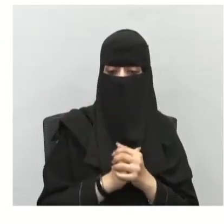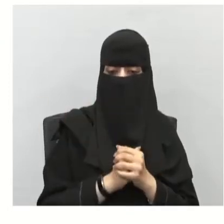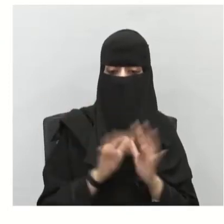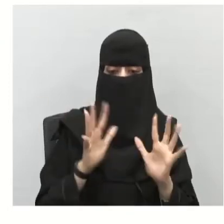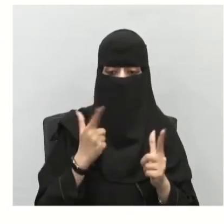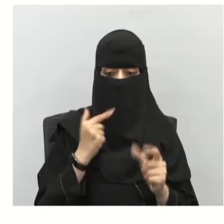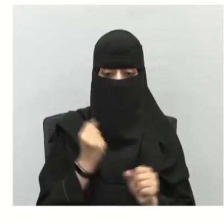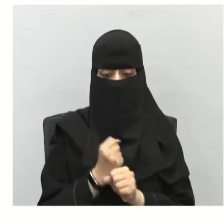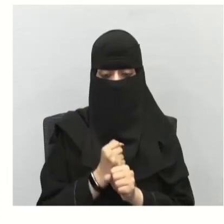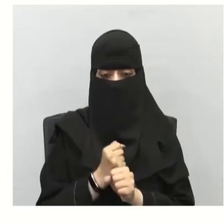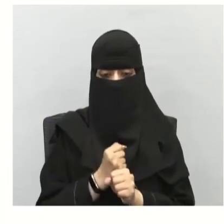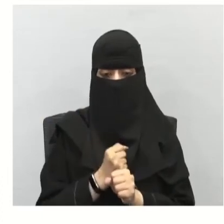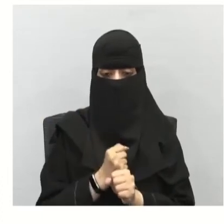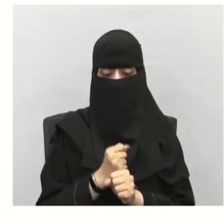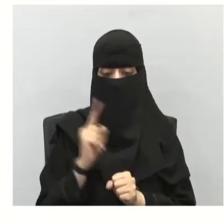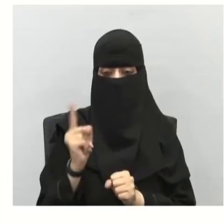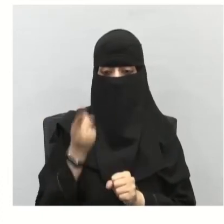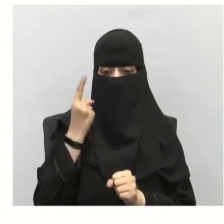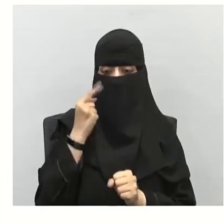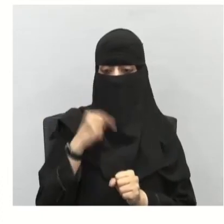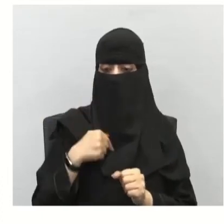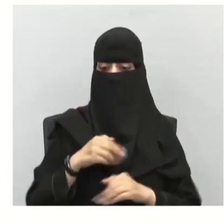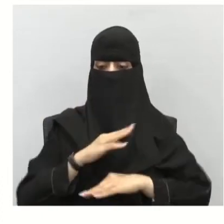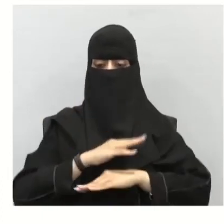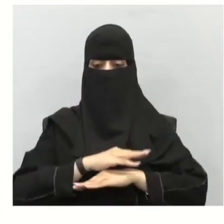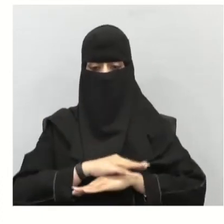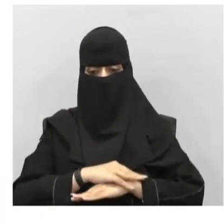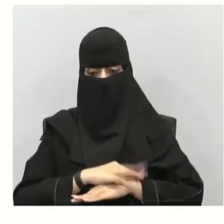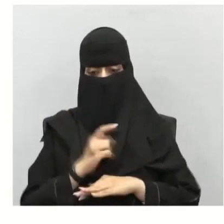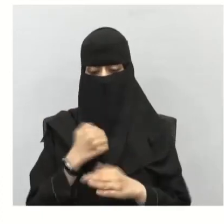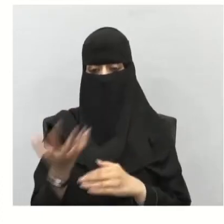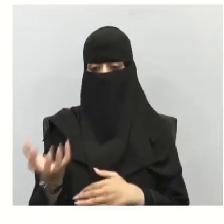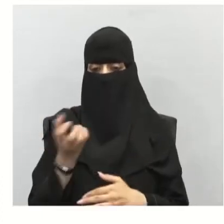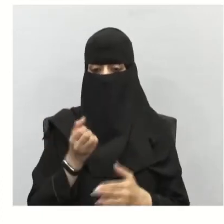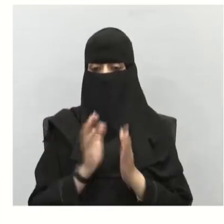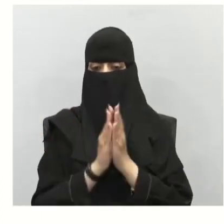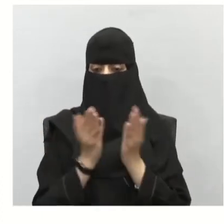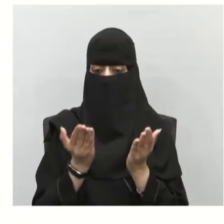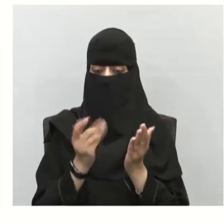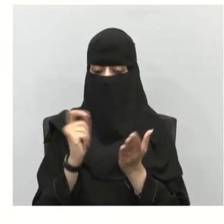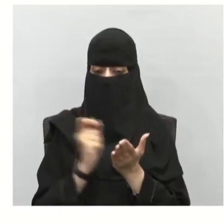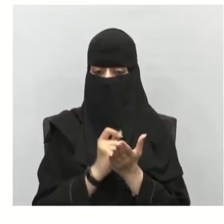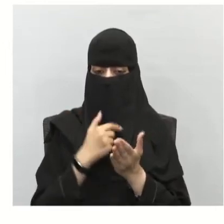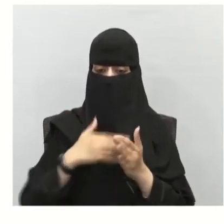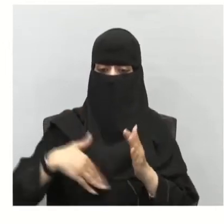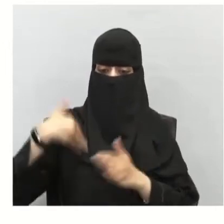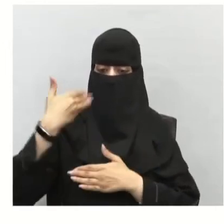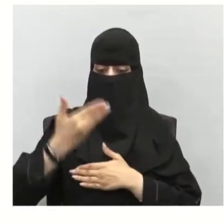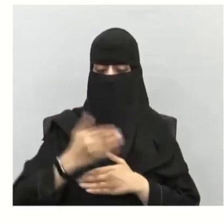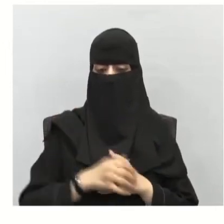يا معلمتي؟ أولا يا صغاري أطلب منكم جلسة صحيحة، أحضر كتابي وقلمي، بعد